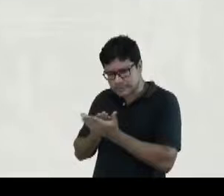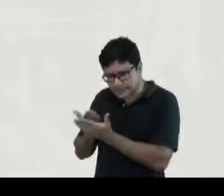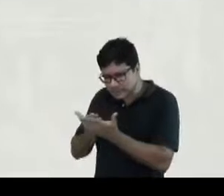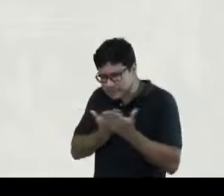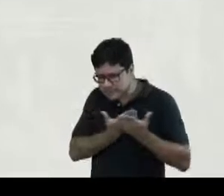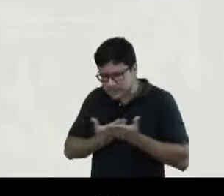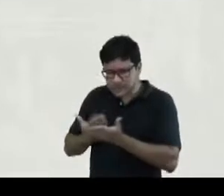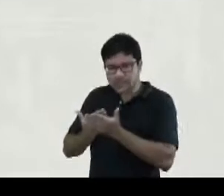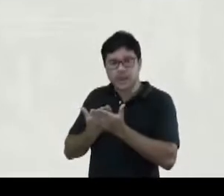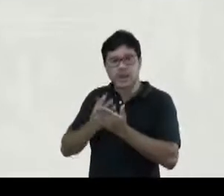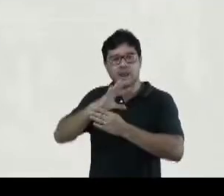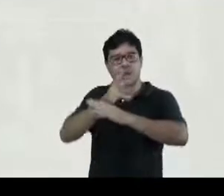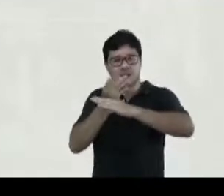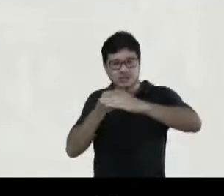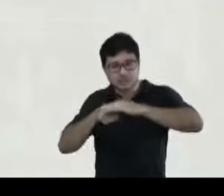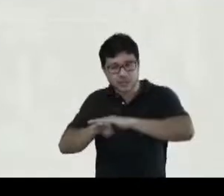zumeist